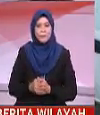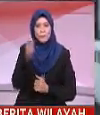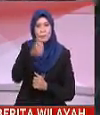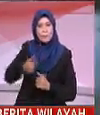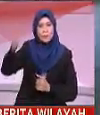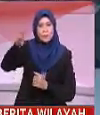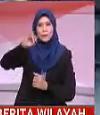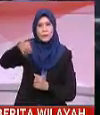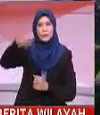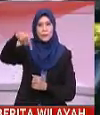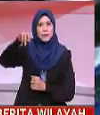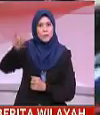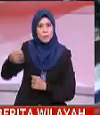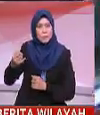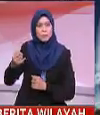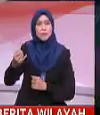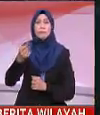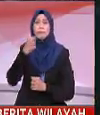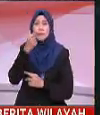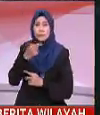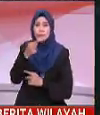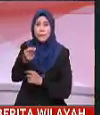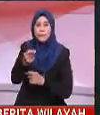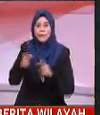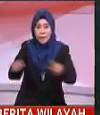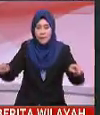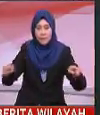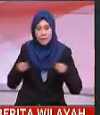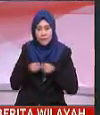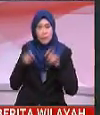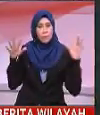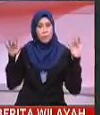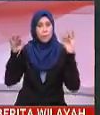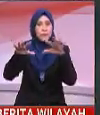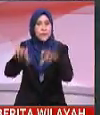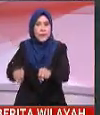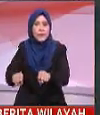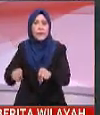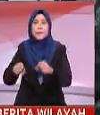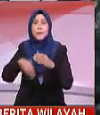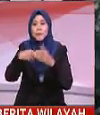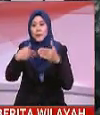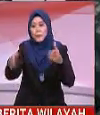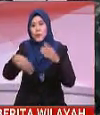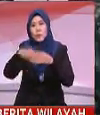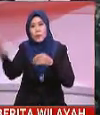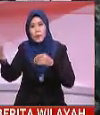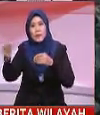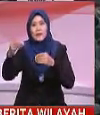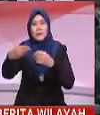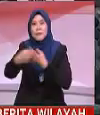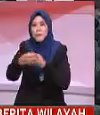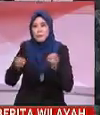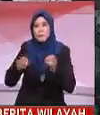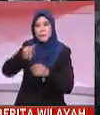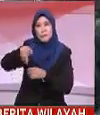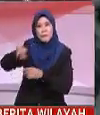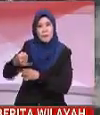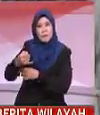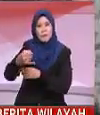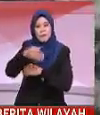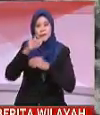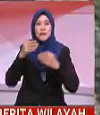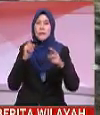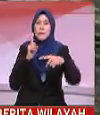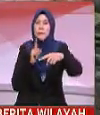Pengarah JPJ Negeri Adnan Mat Isa berkata, lokasi yang diserbu membabitkan pintu keluar pejabat JPJ Seberang Jaya,